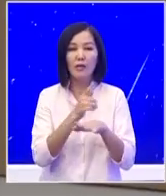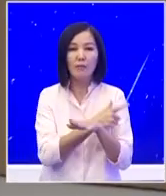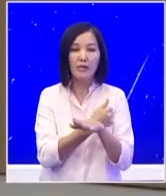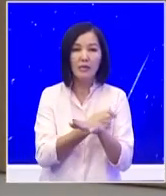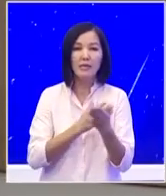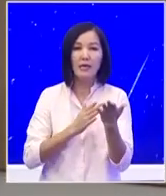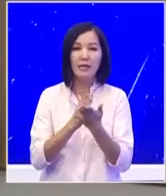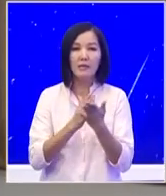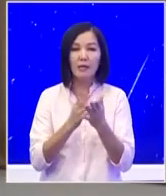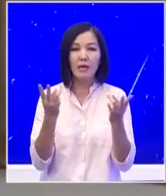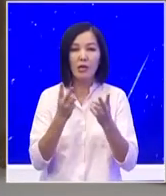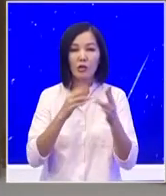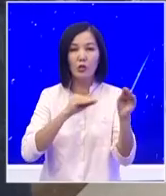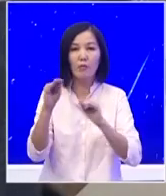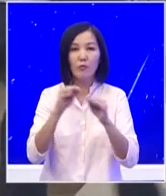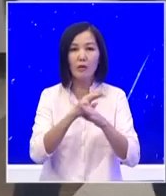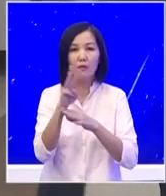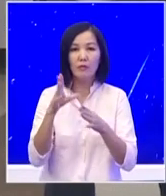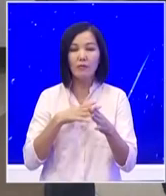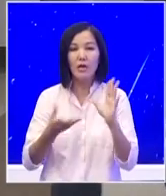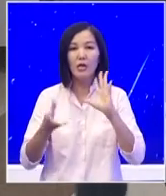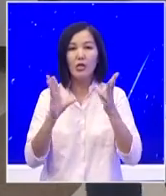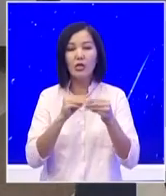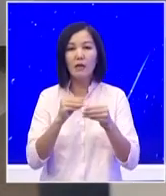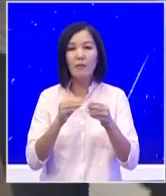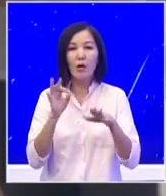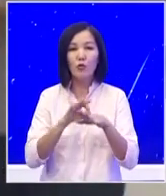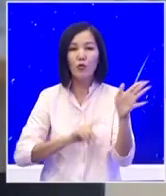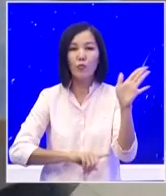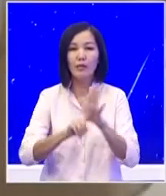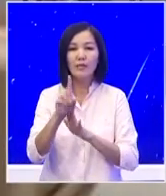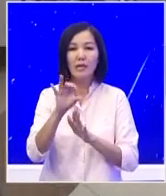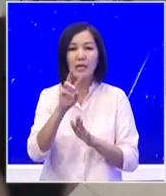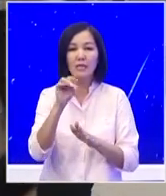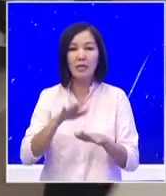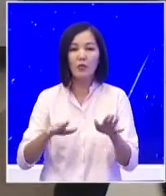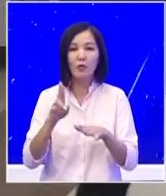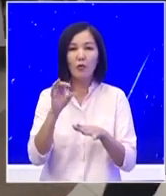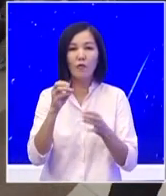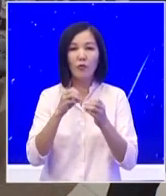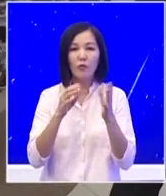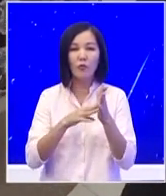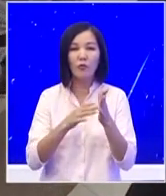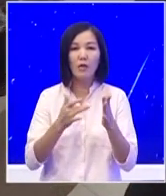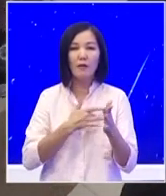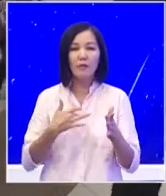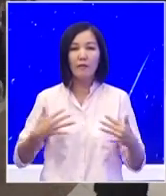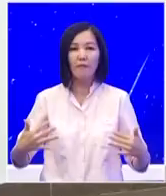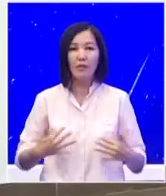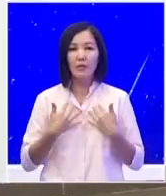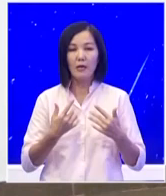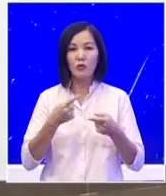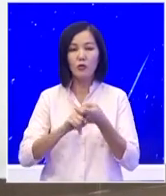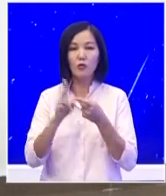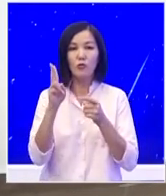қызметкерлерін қажетті құрылғылармен қамтамасыз ету. Жалпы пандемия басталғалы бері Ескелді ауданында COVID-19 және пневмонияны жұқтырудың